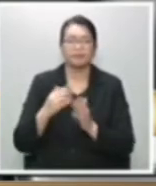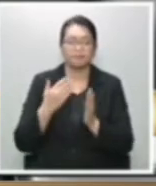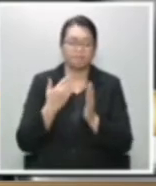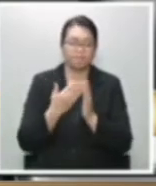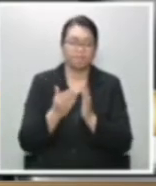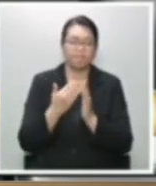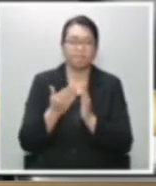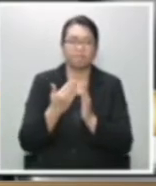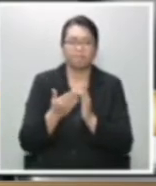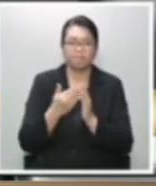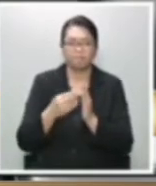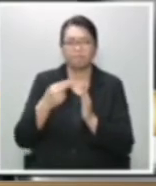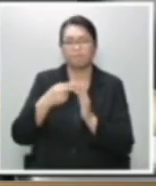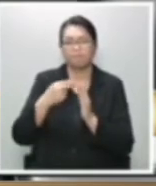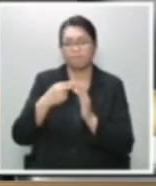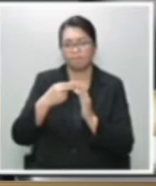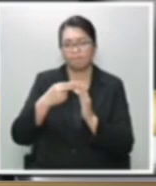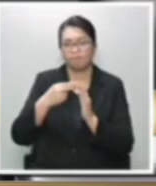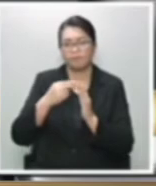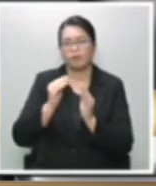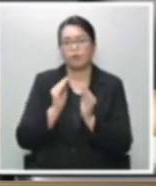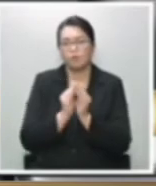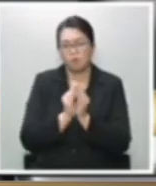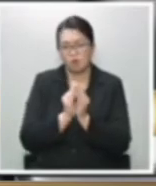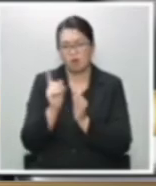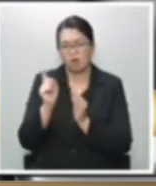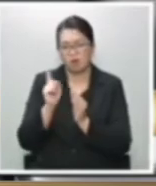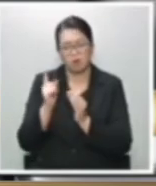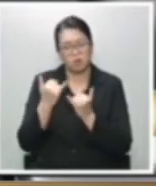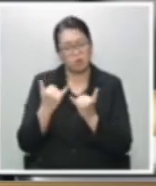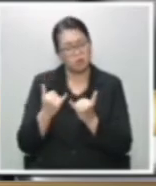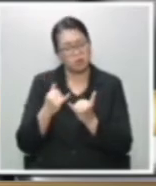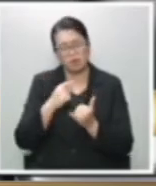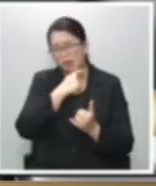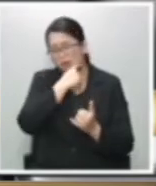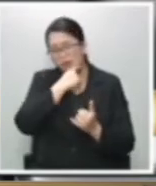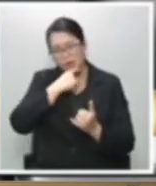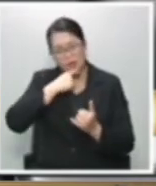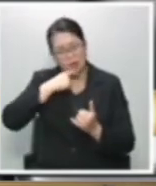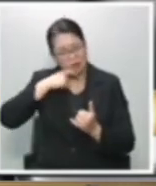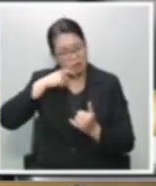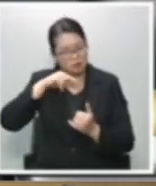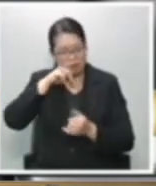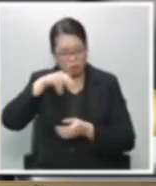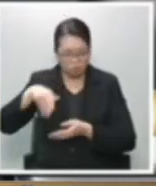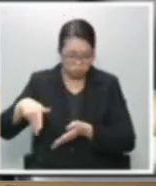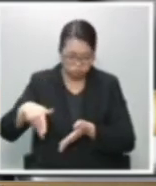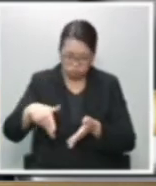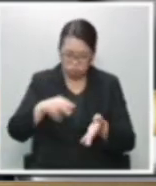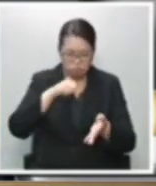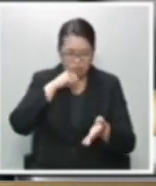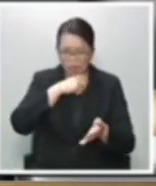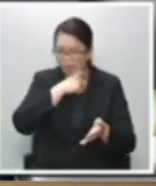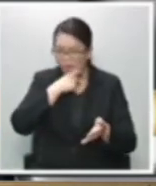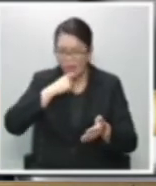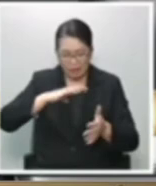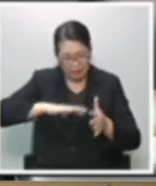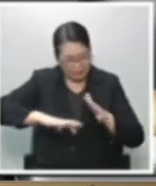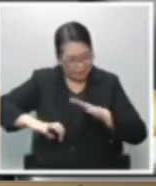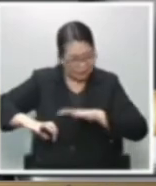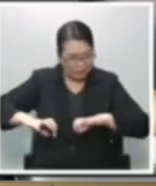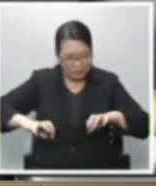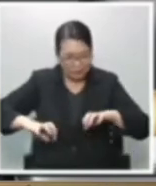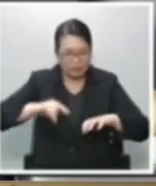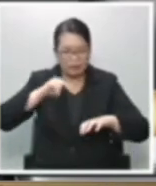ภูซึ่งสถานการณ์ณปัจจุบันนี้น้ำในห้วยหนองคลองบึงแห้งขอดเกือบหมดแล้วครับรวมทั้งน้ำประปามีไม่เพียงพอที่จะใ